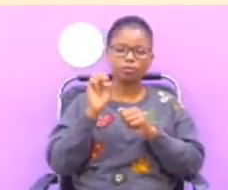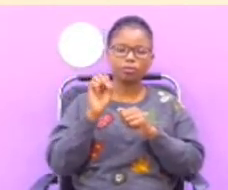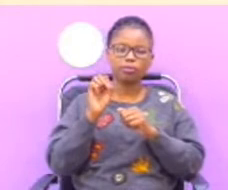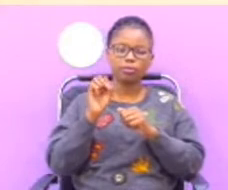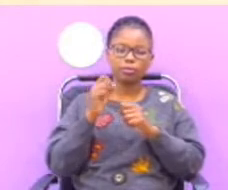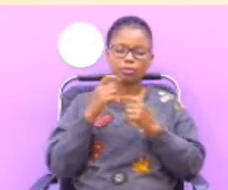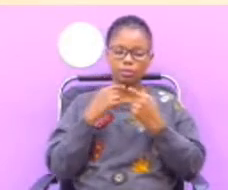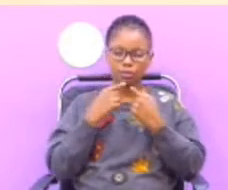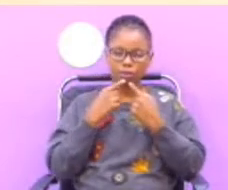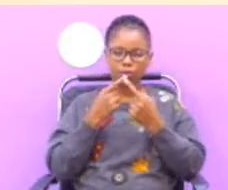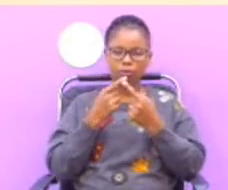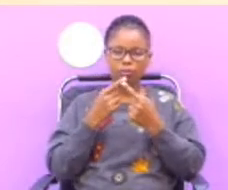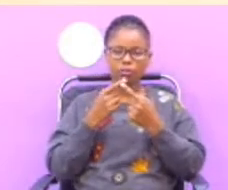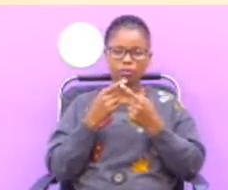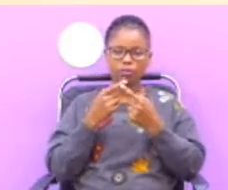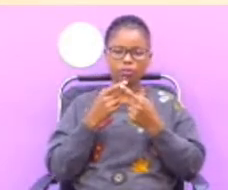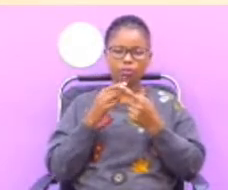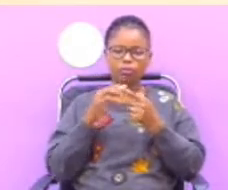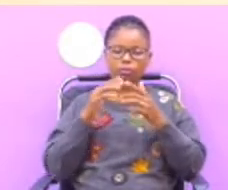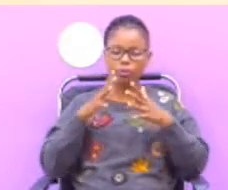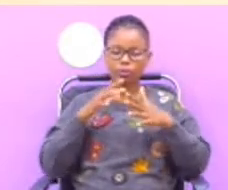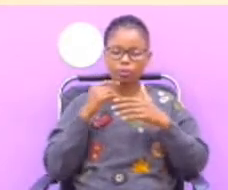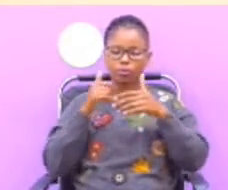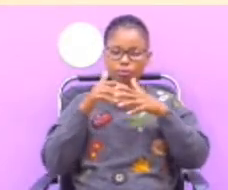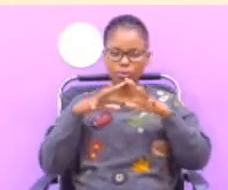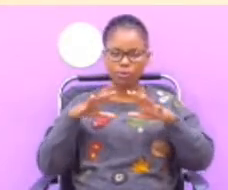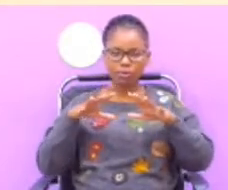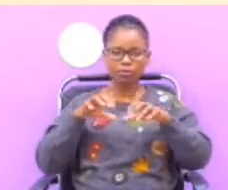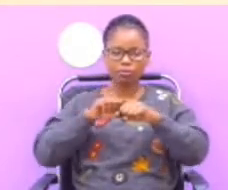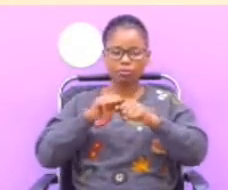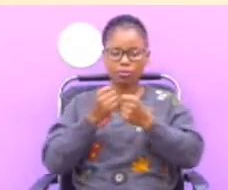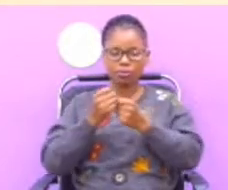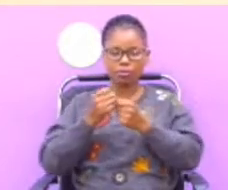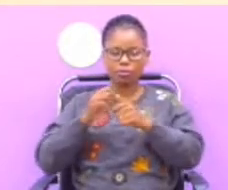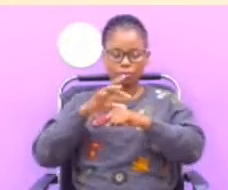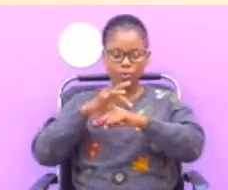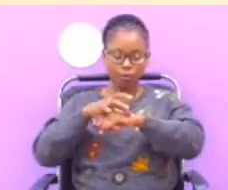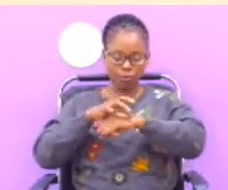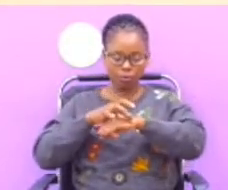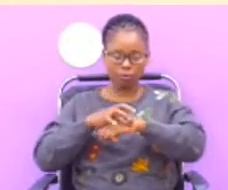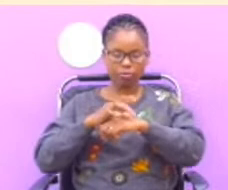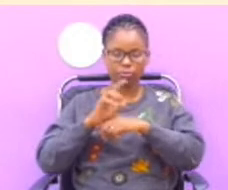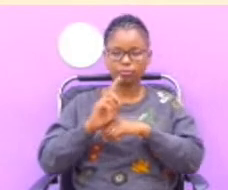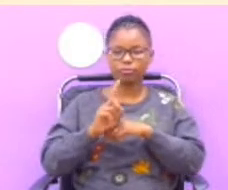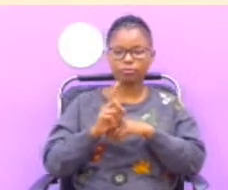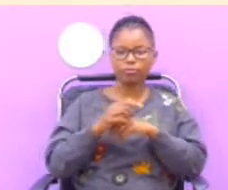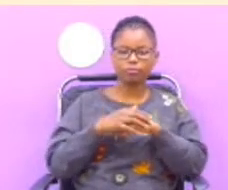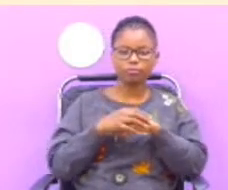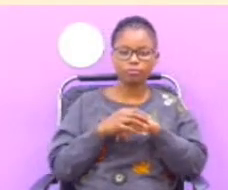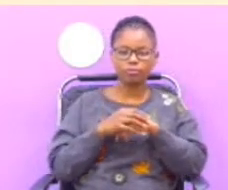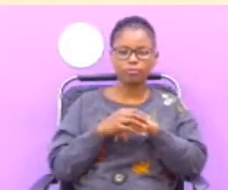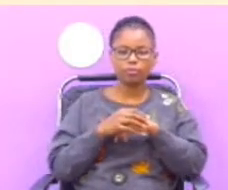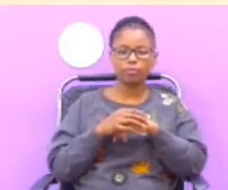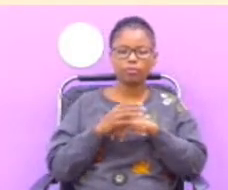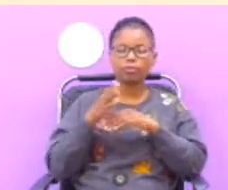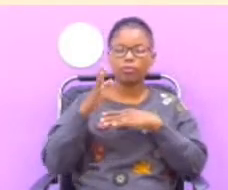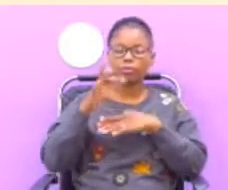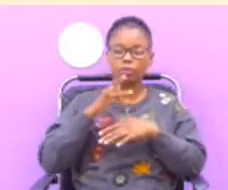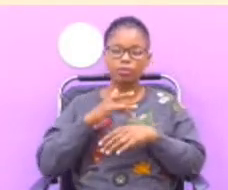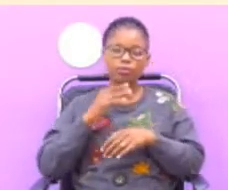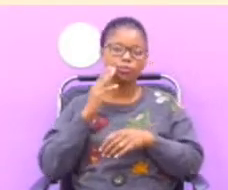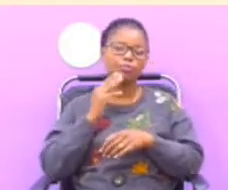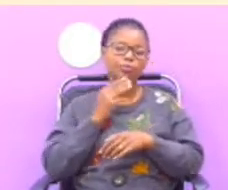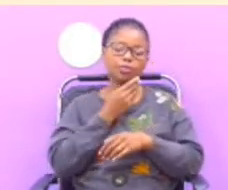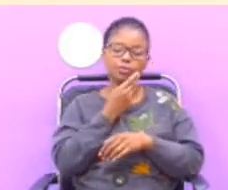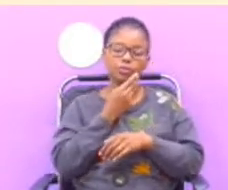Mudumuradime tiwaku nekaga mahede. Wana asifia sana. Gai wito aloto yuwele ratha. Na